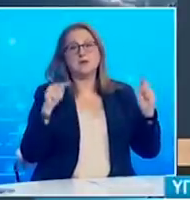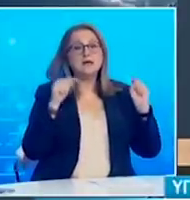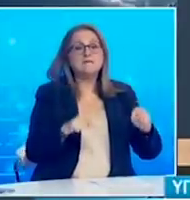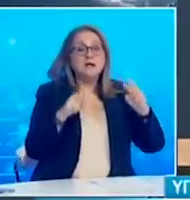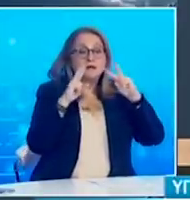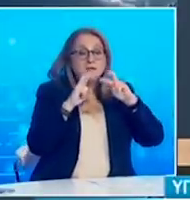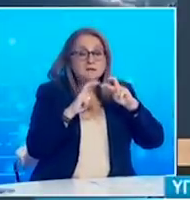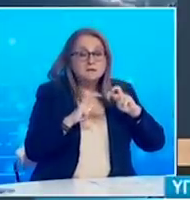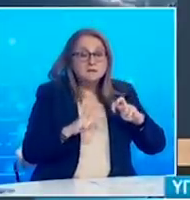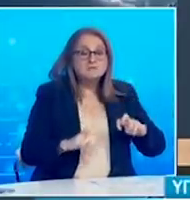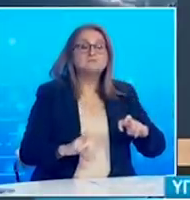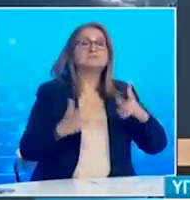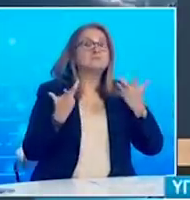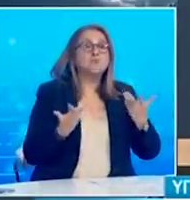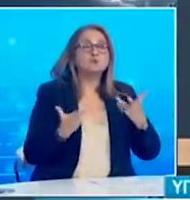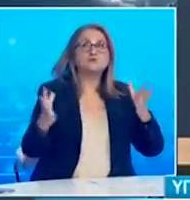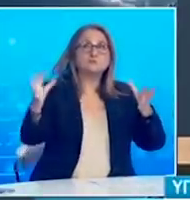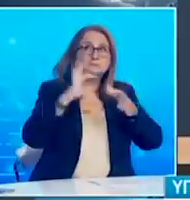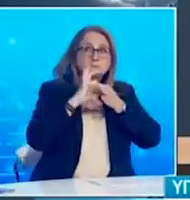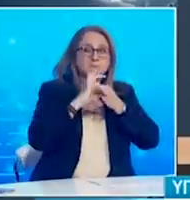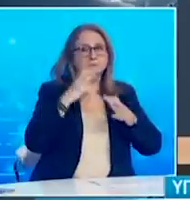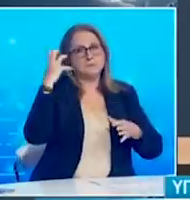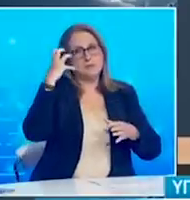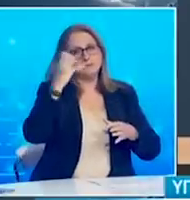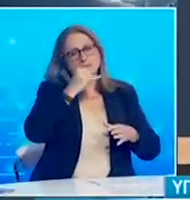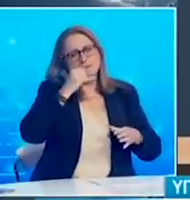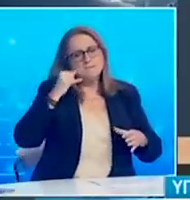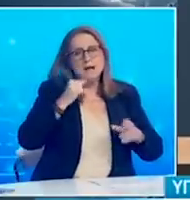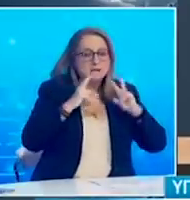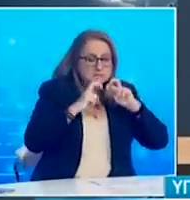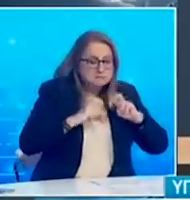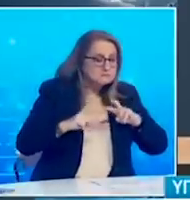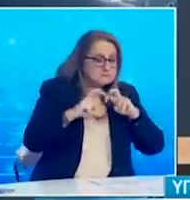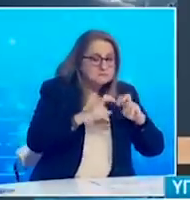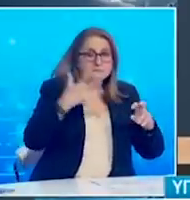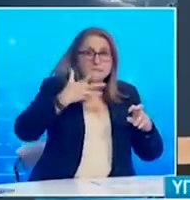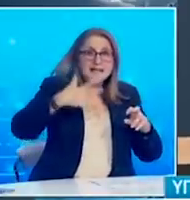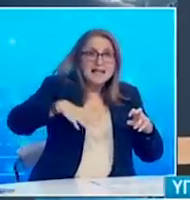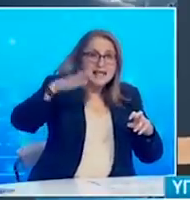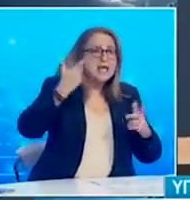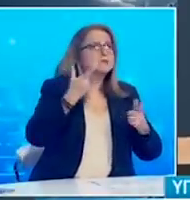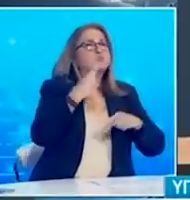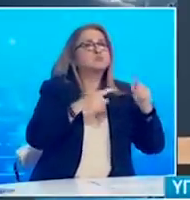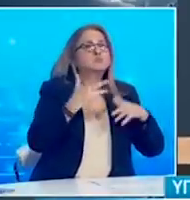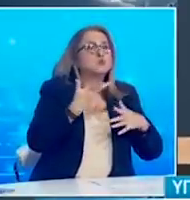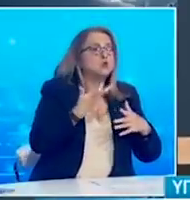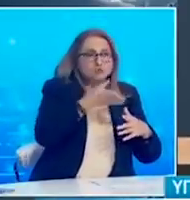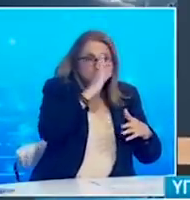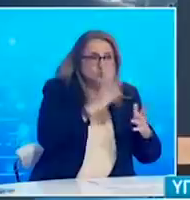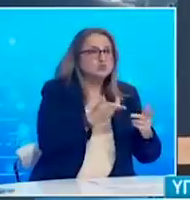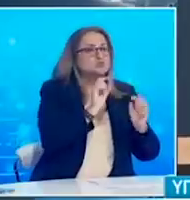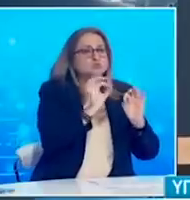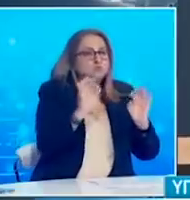σε συνεννόηση πάντα με την επιστημονική μας κοινότητα, που αφορά σε ηλικίες, που αφορά στα προφίλ των κρουσμάτων και που αφορά στα